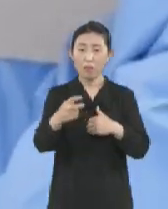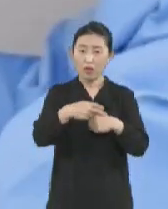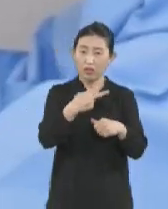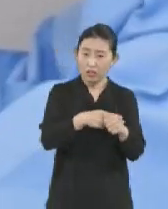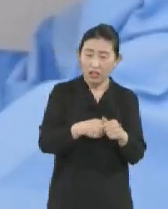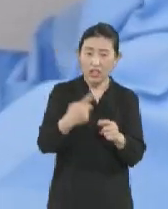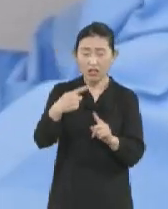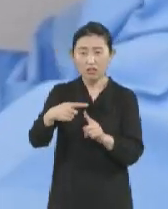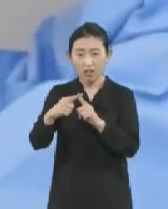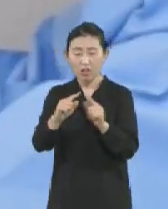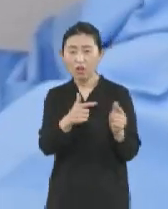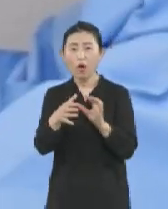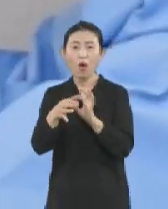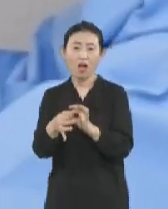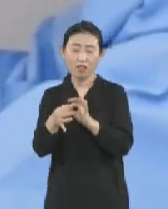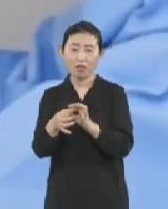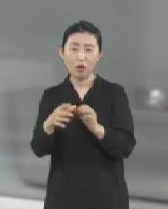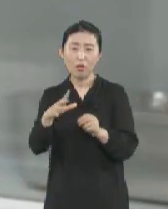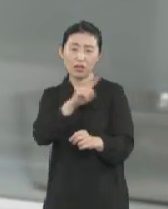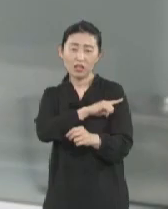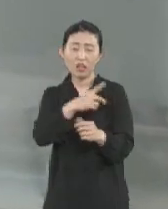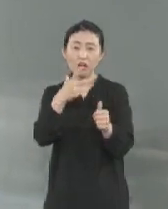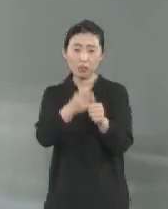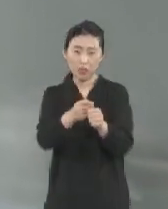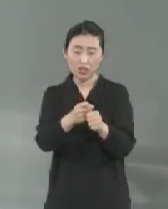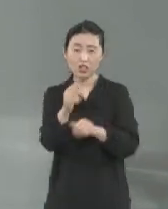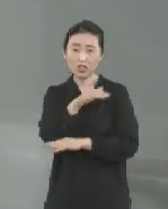우선 접종 한다고 기준을 제시한 상태입니다